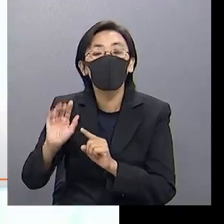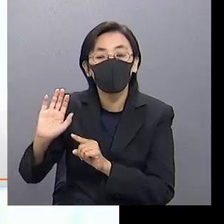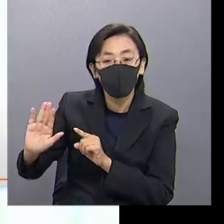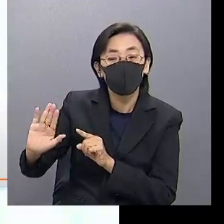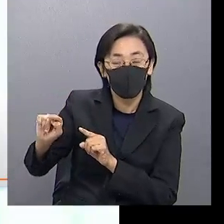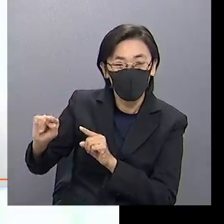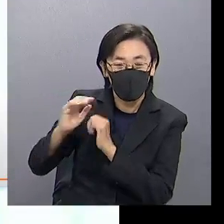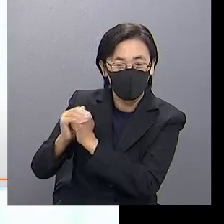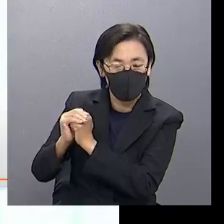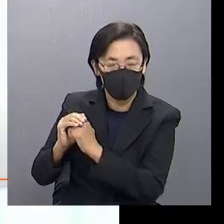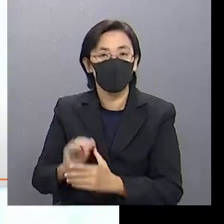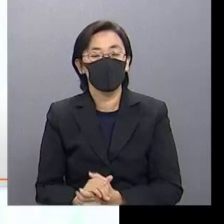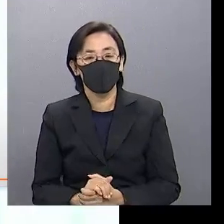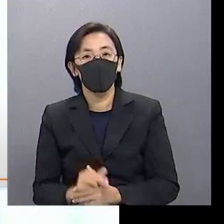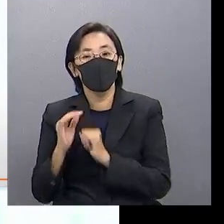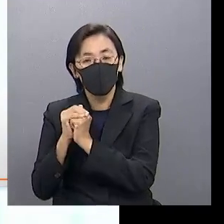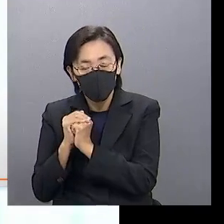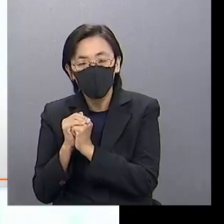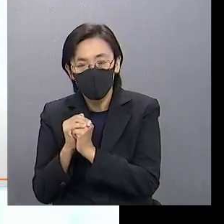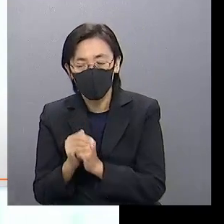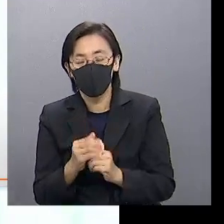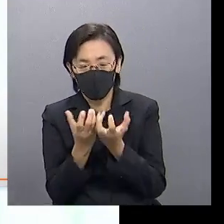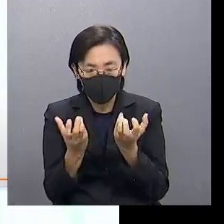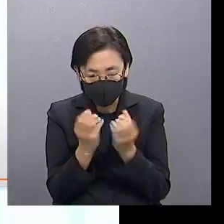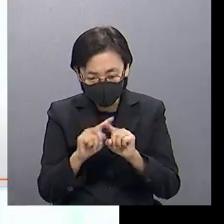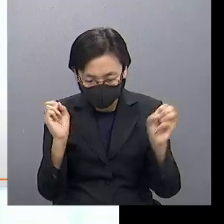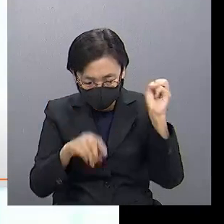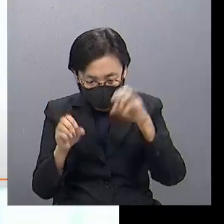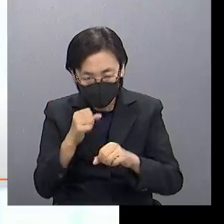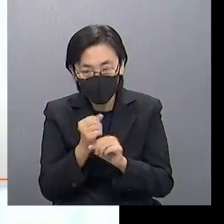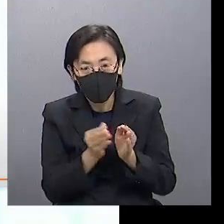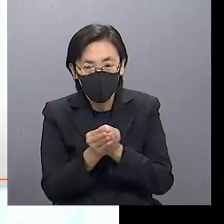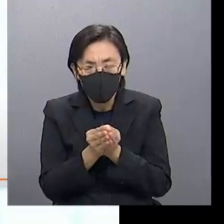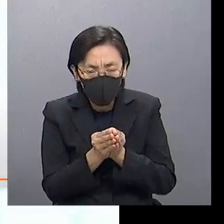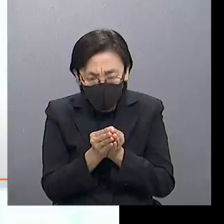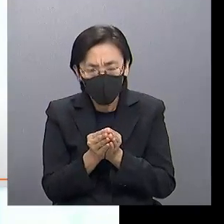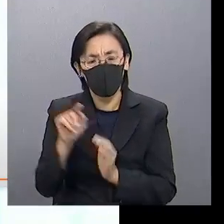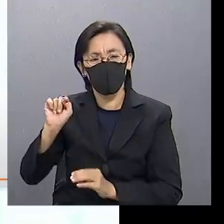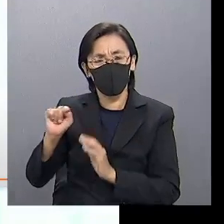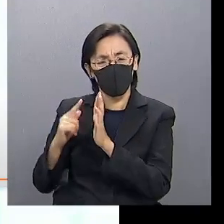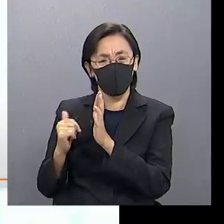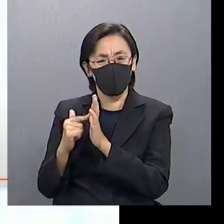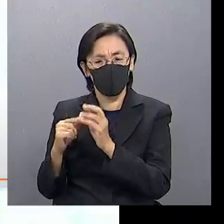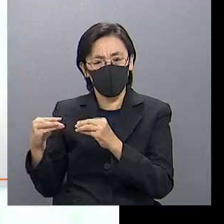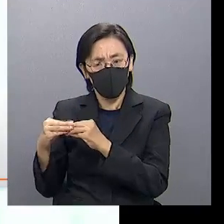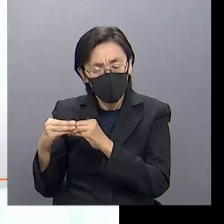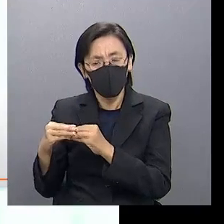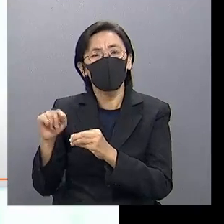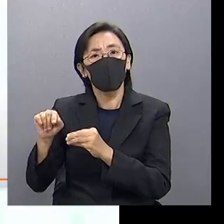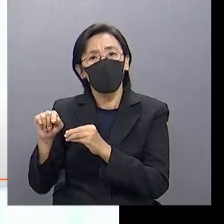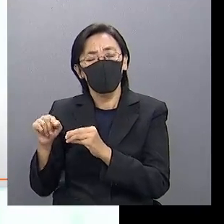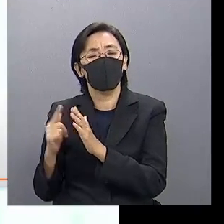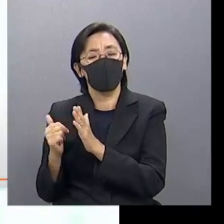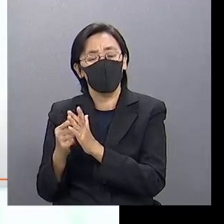เป็อำหรนอยู่แล้วมนมอพจ ตูงแต่สำหรบนี้ ซึเปตัวยาที่์ามุ่งเน้ในเรื่องขผารศจิ